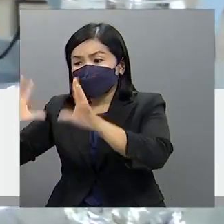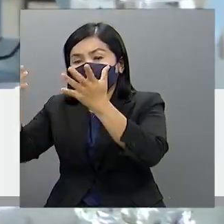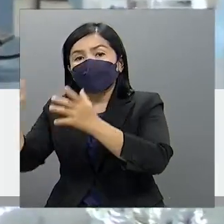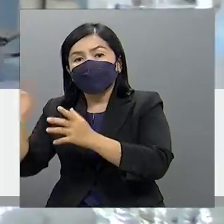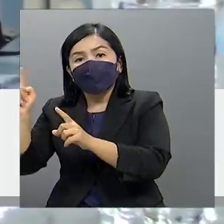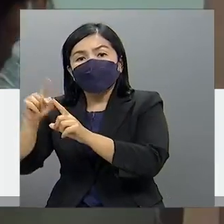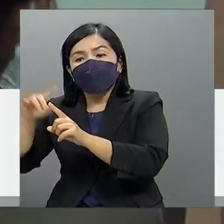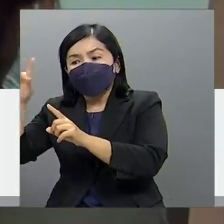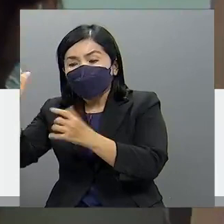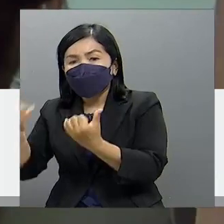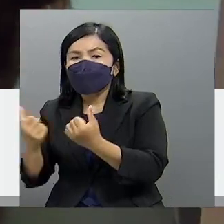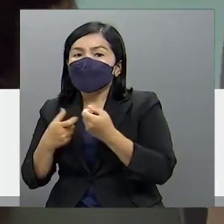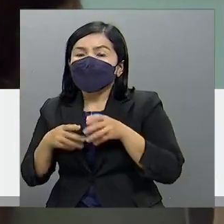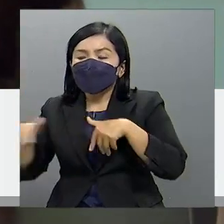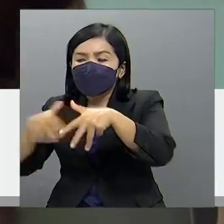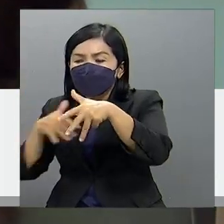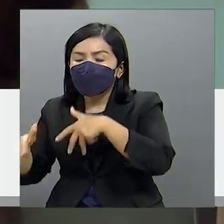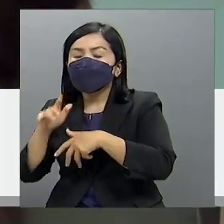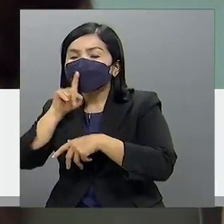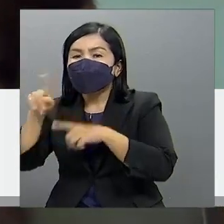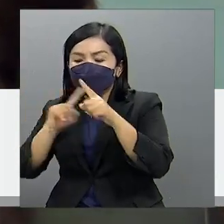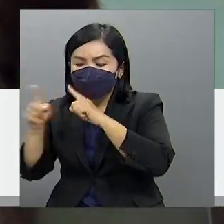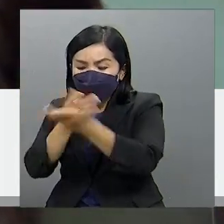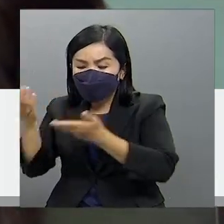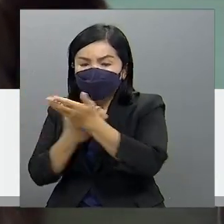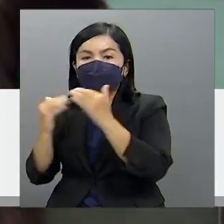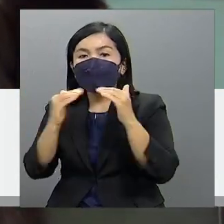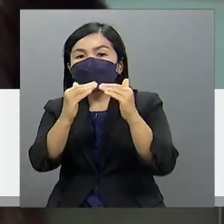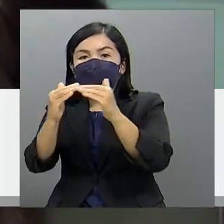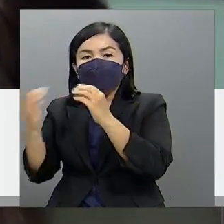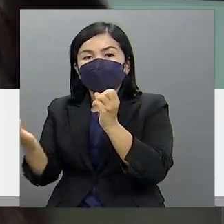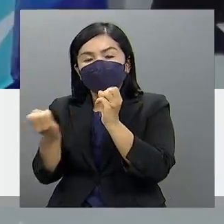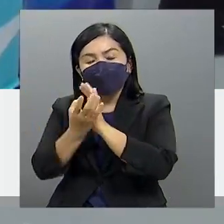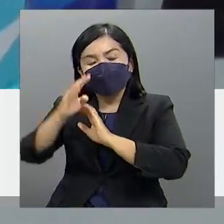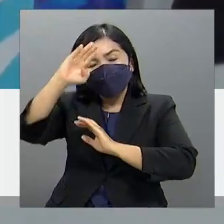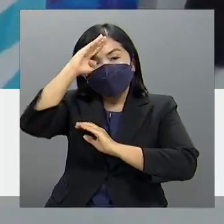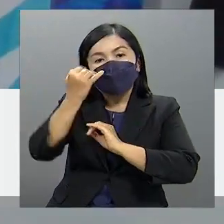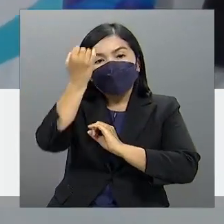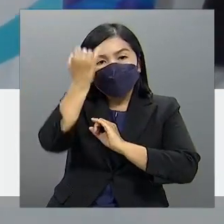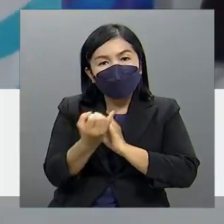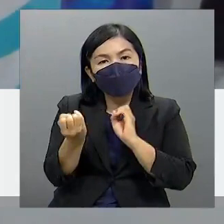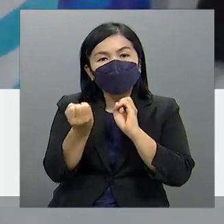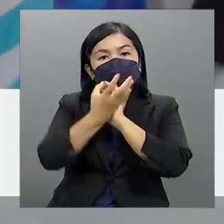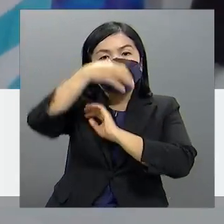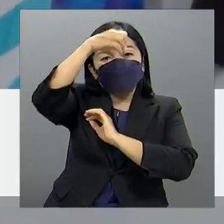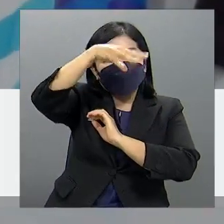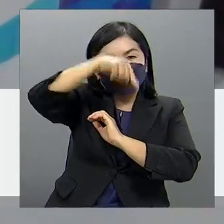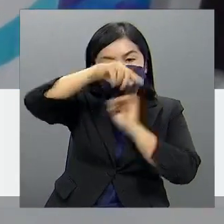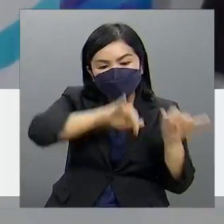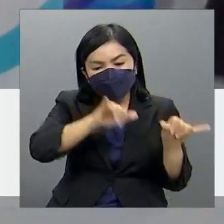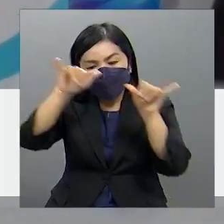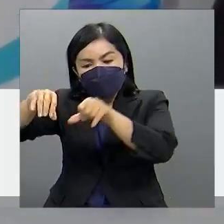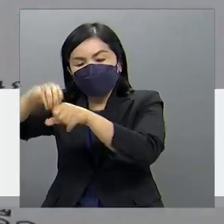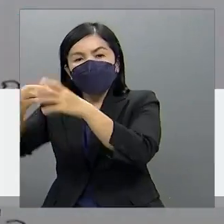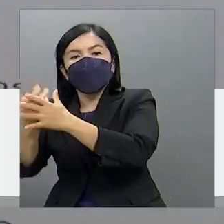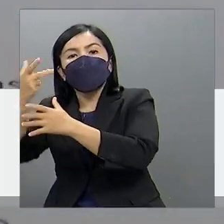เคลื่อนไหวซึ่งประธานเครือข่ายสิทธิผู้ป่วยแม่เมาะหนึ่งในแกนนำบอกว่าการที่หมู่บ้านอยู่ในพื้นที่ป่าทำให้พวกเขา